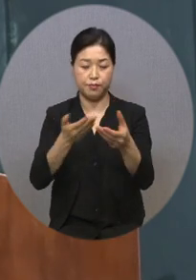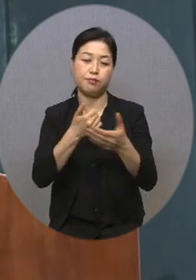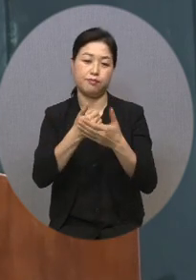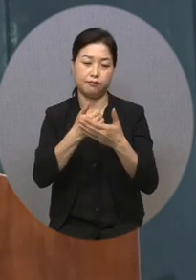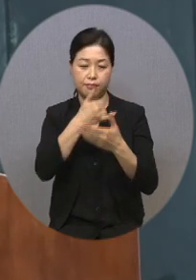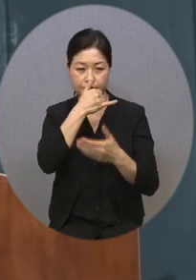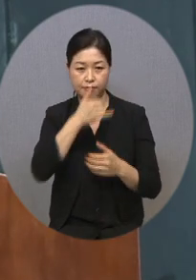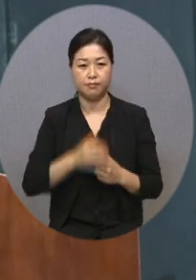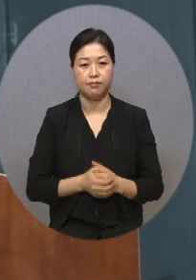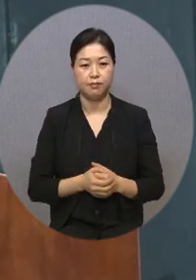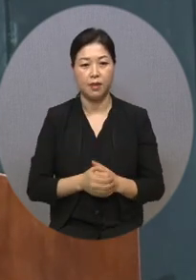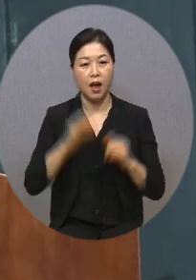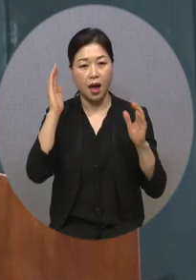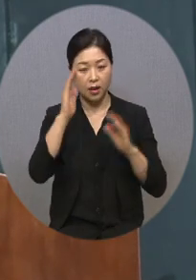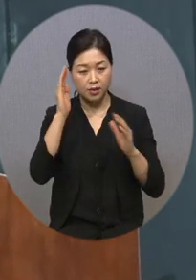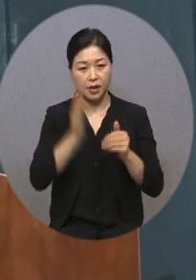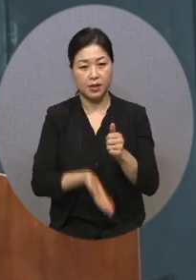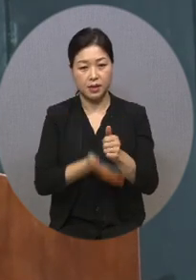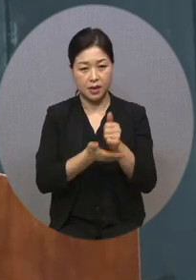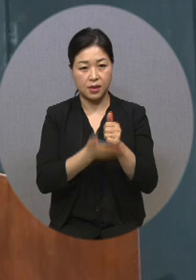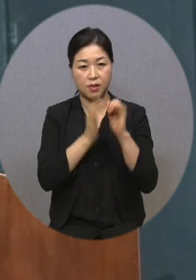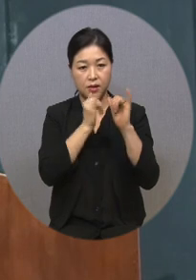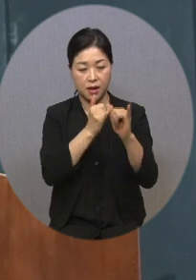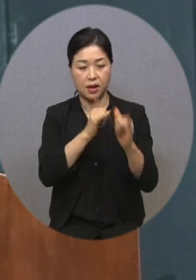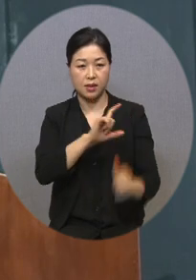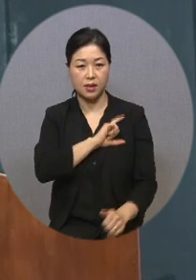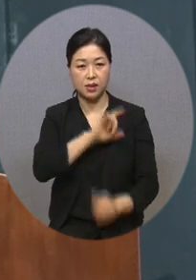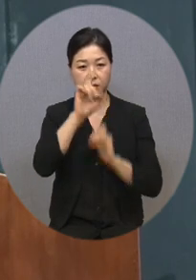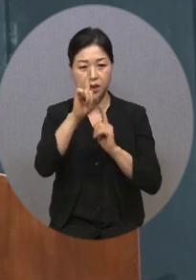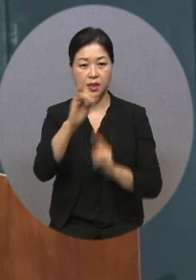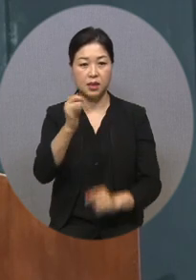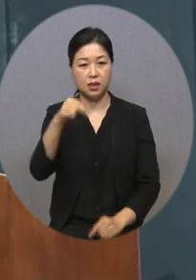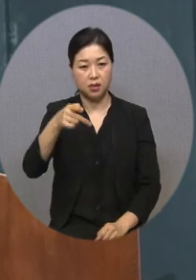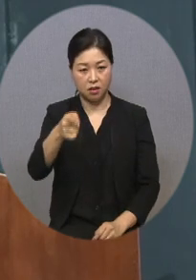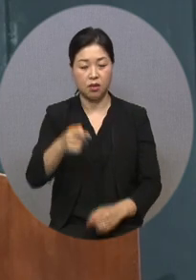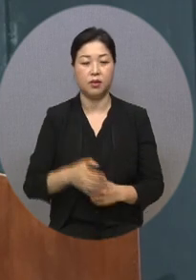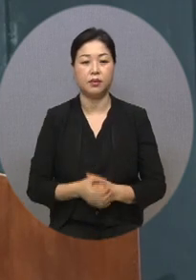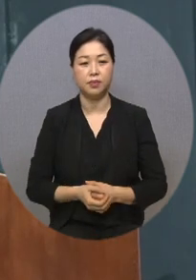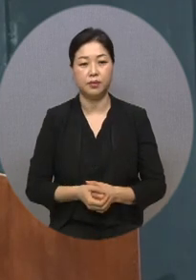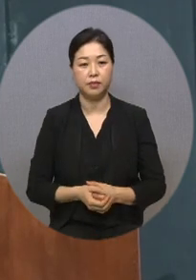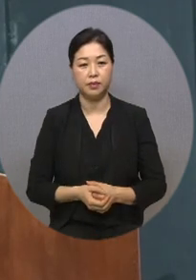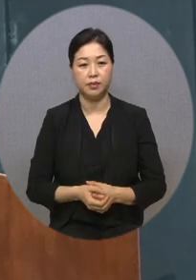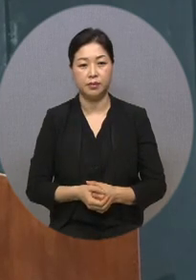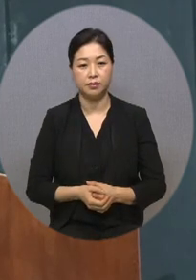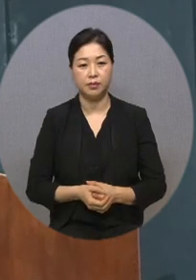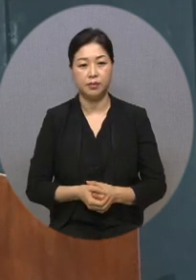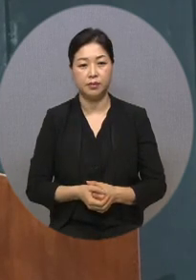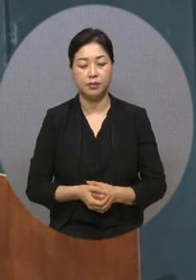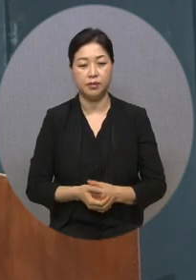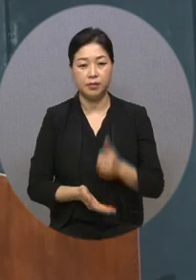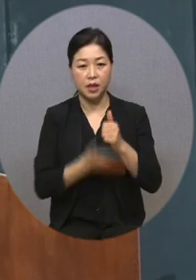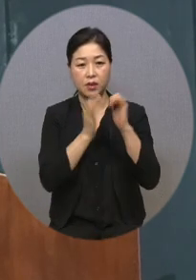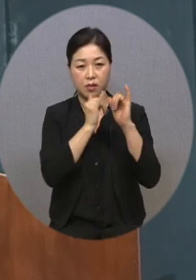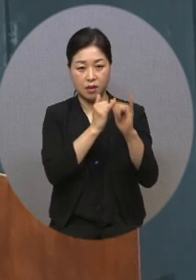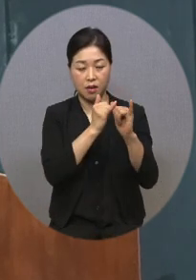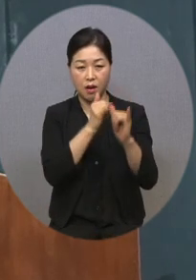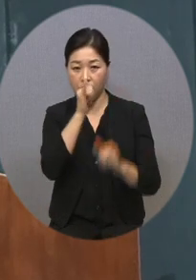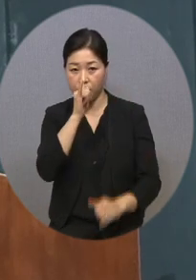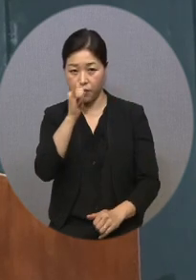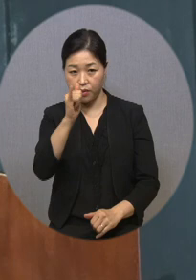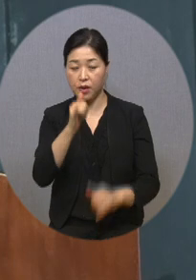먼저 학생부문 장려상 이인서 학생, 장려상과 우수상 시상에는